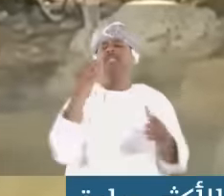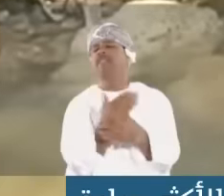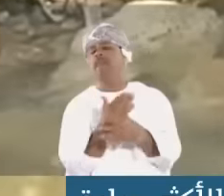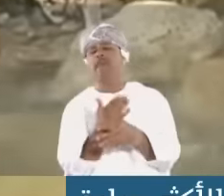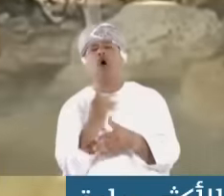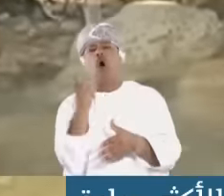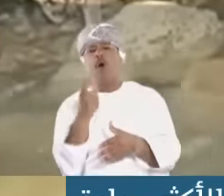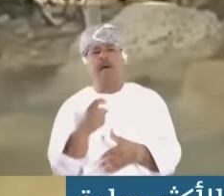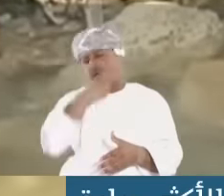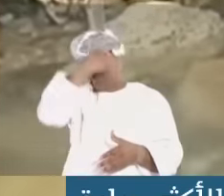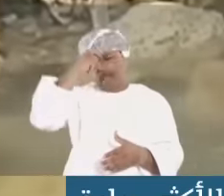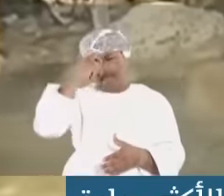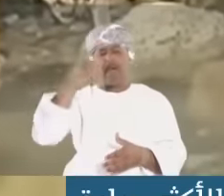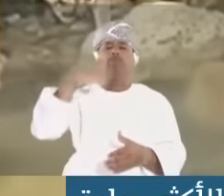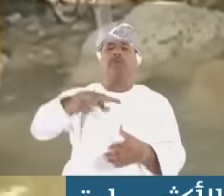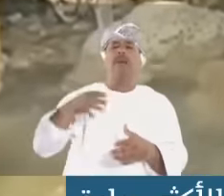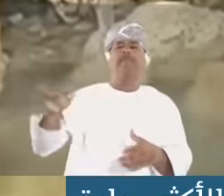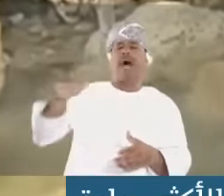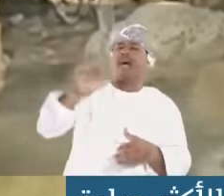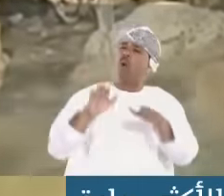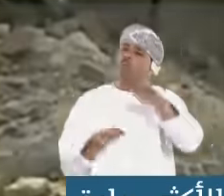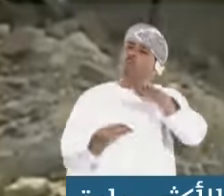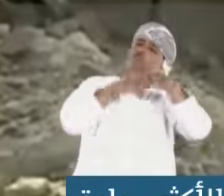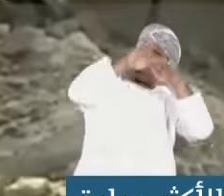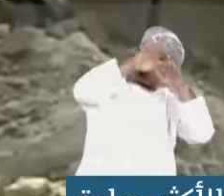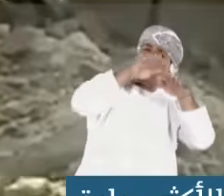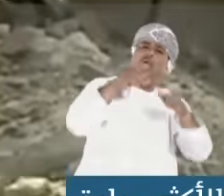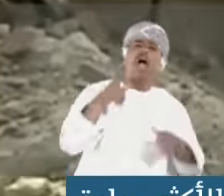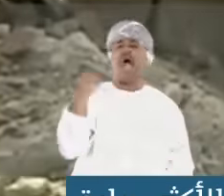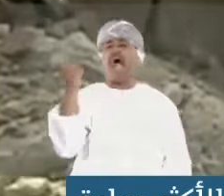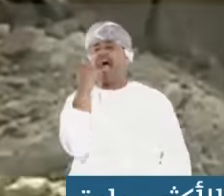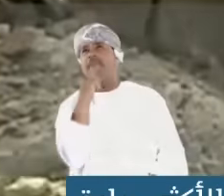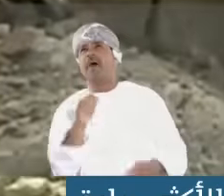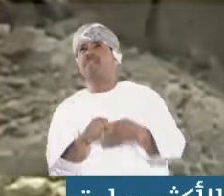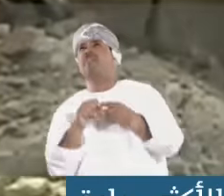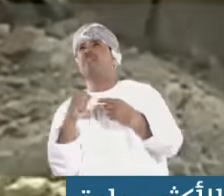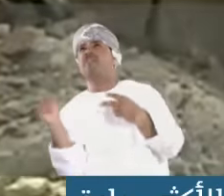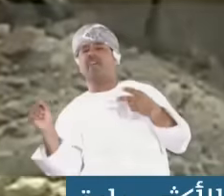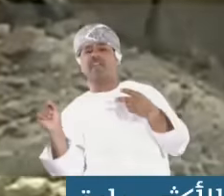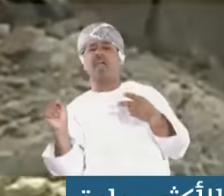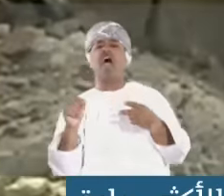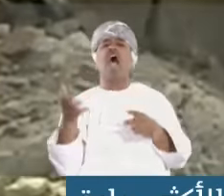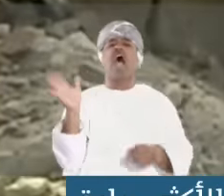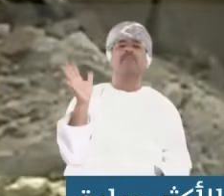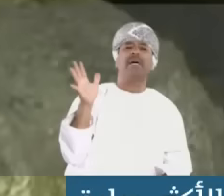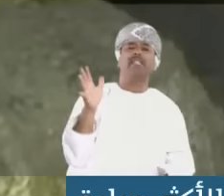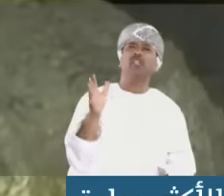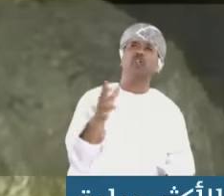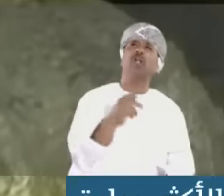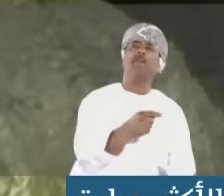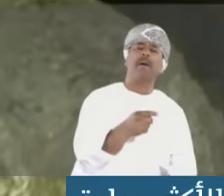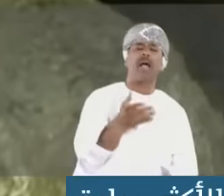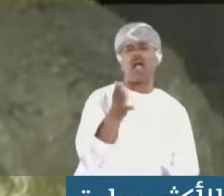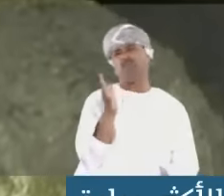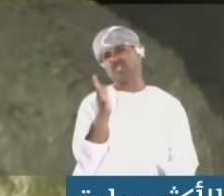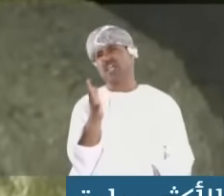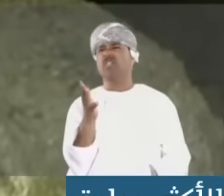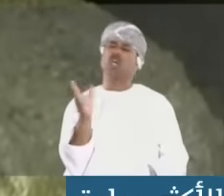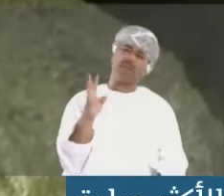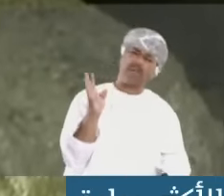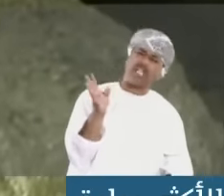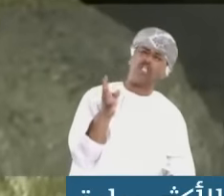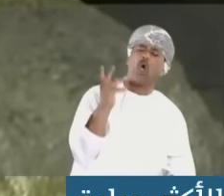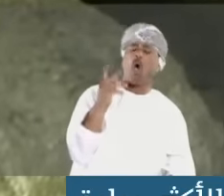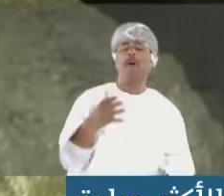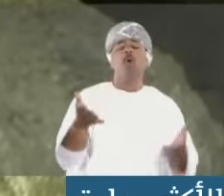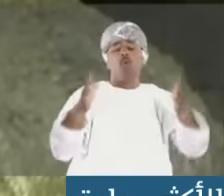أيضا ارتفاع منسوب مياه البحر. وشهد العالم منذ عام 2014 من 15 عاما كانت الأكثر